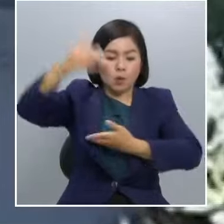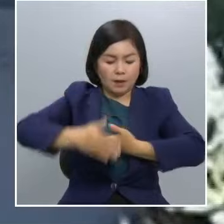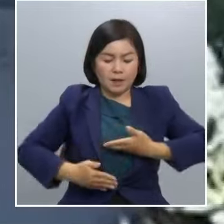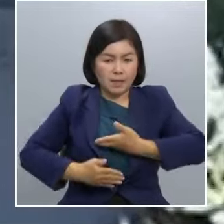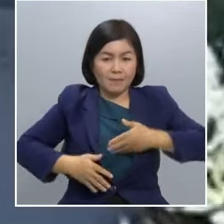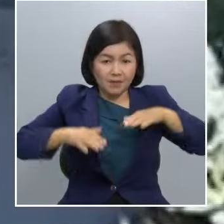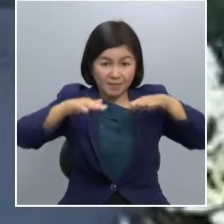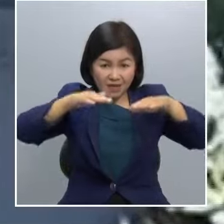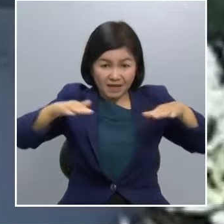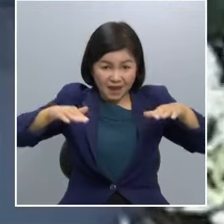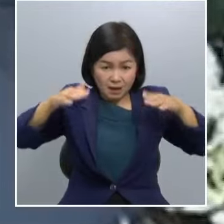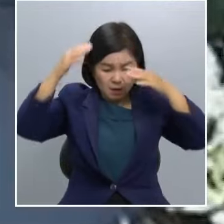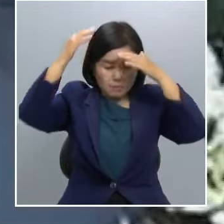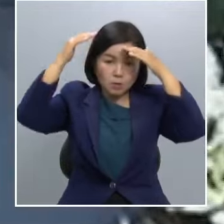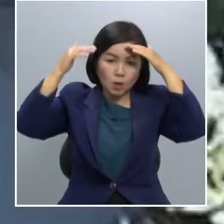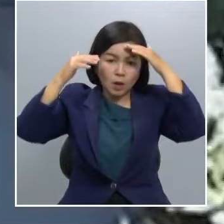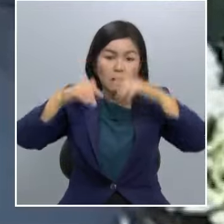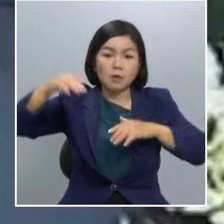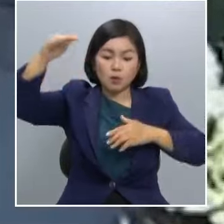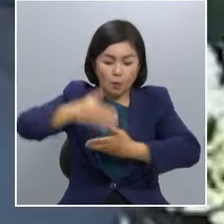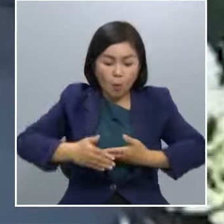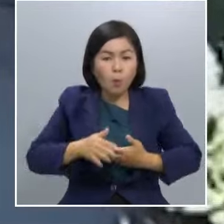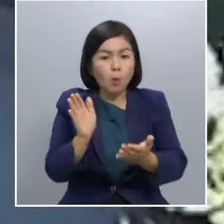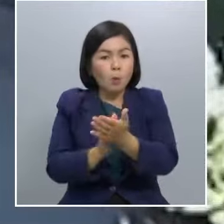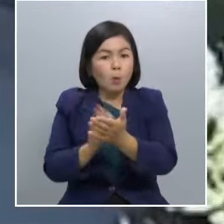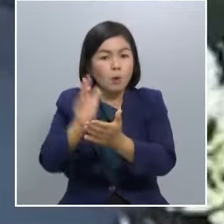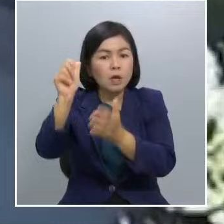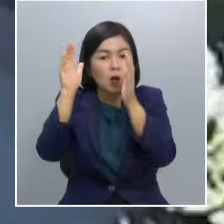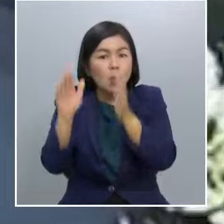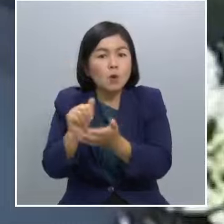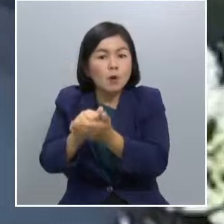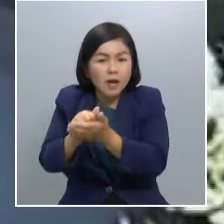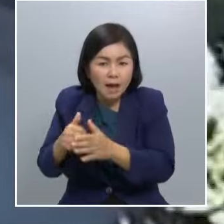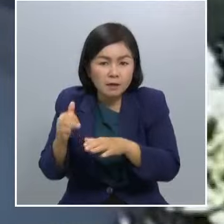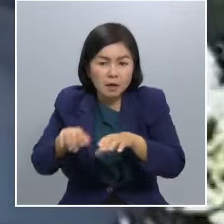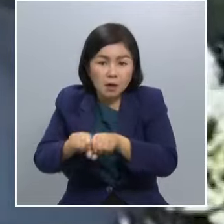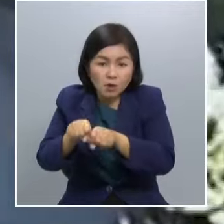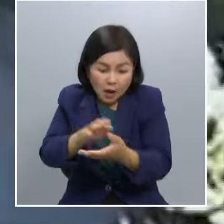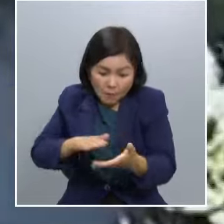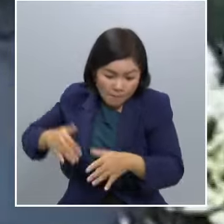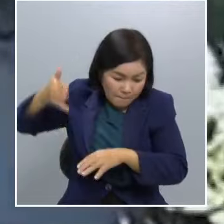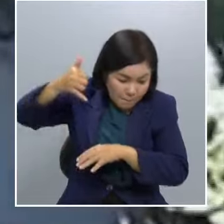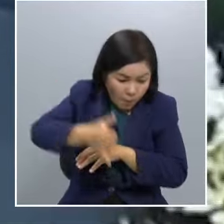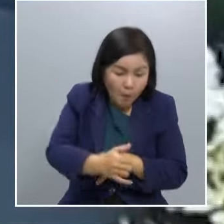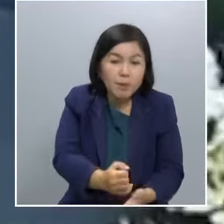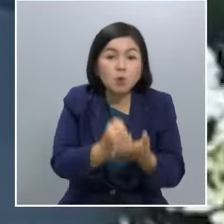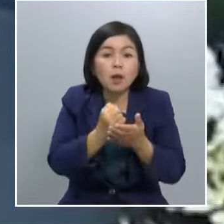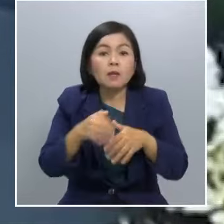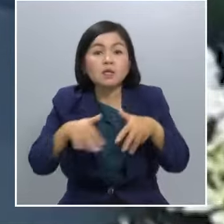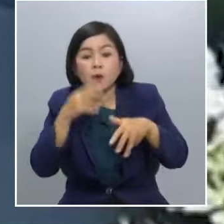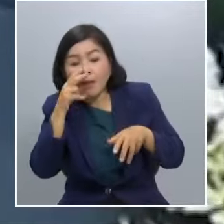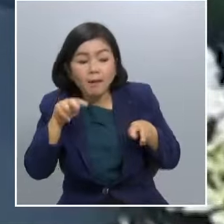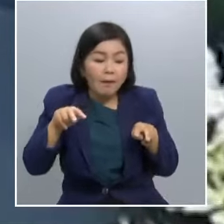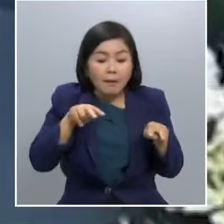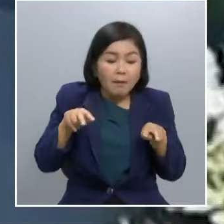อกค่ะก็เป็นที่ชื่นชมพนักงานของร้านนะชื่อคุณเอิร์ดนะคะนี่เอแต่คนอื่นความจริงสระ